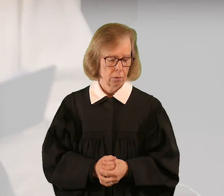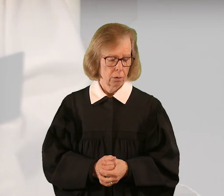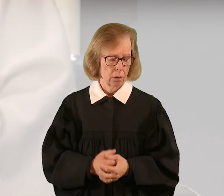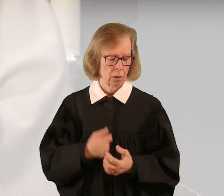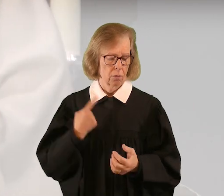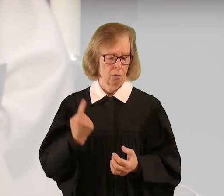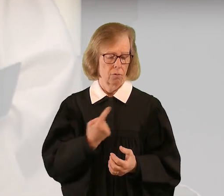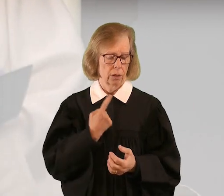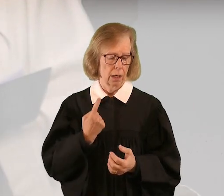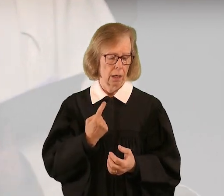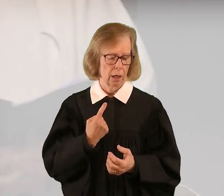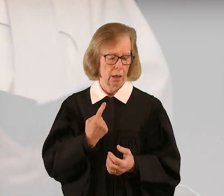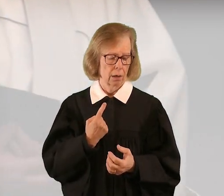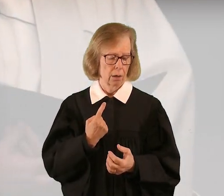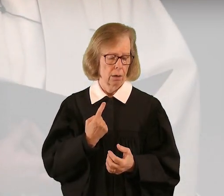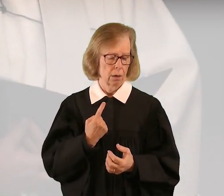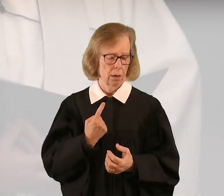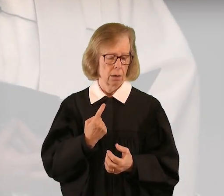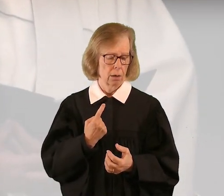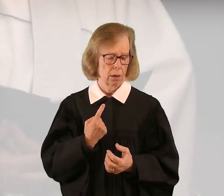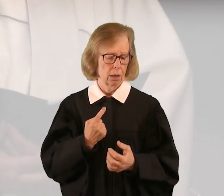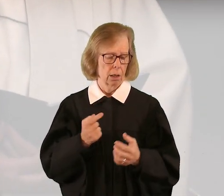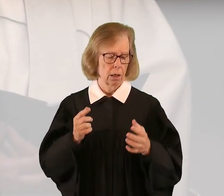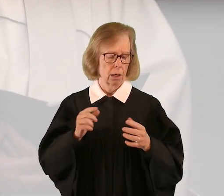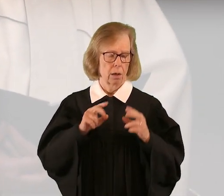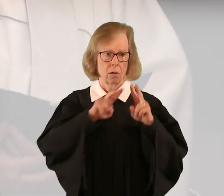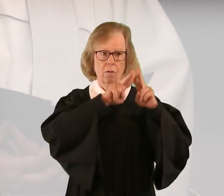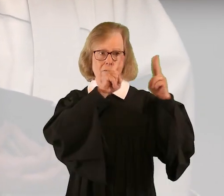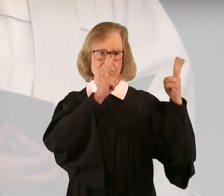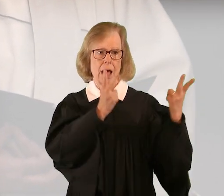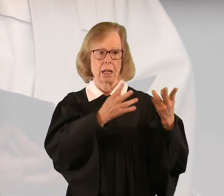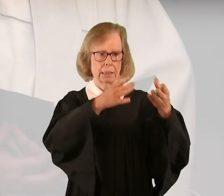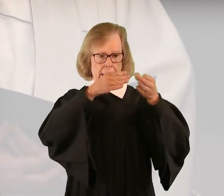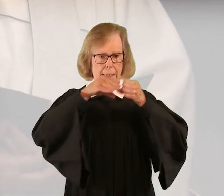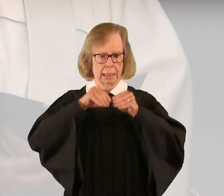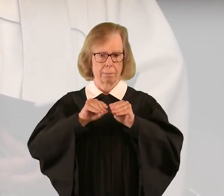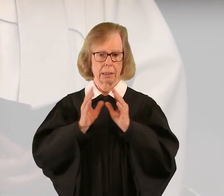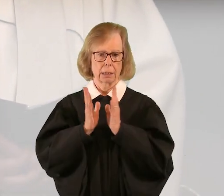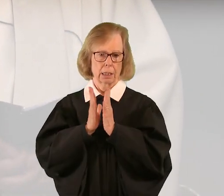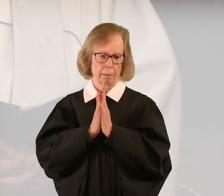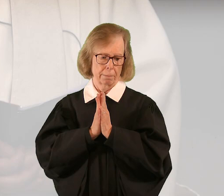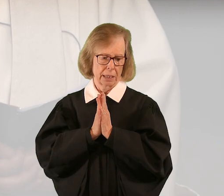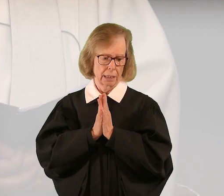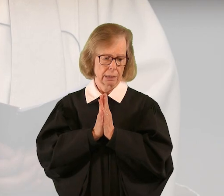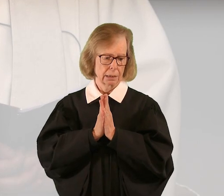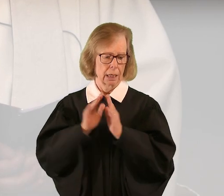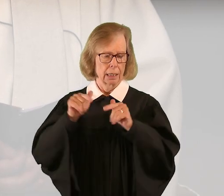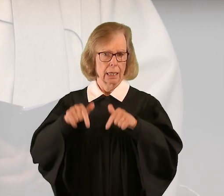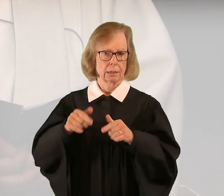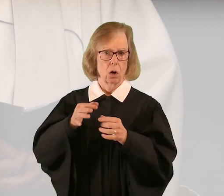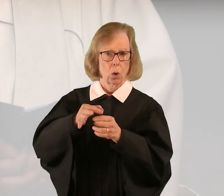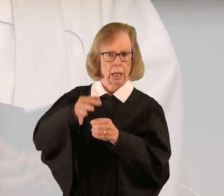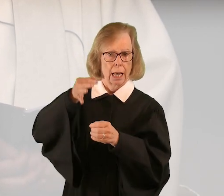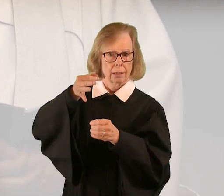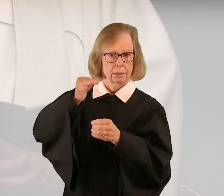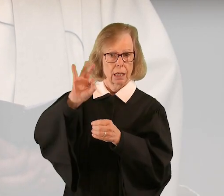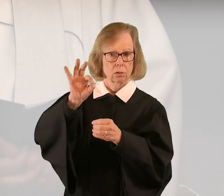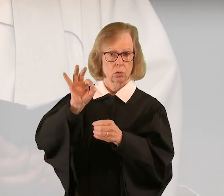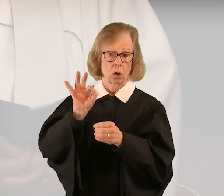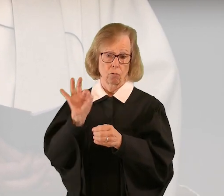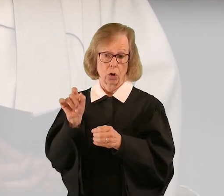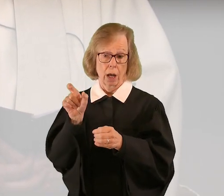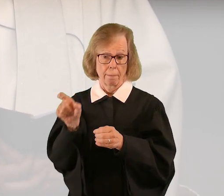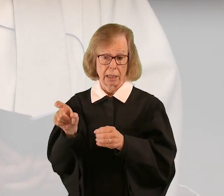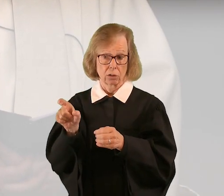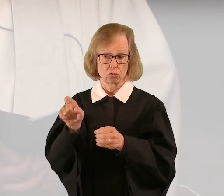Wir wollen diese Welt ins Gebet nehmen. Nun auch Kerzen anzünden für Menschen,